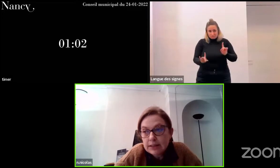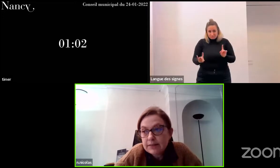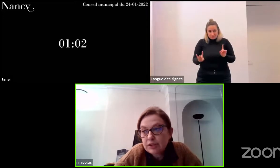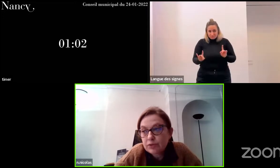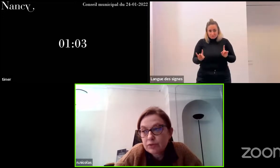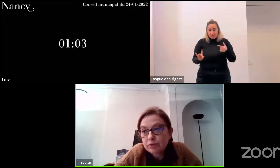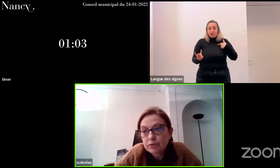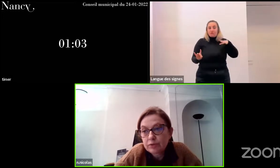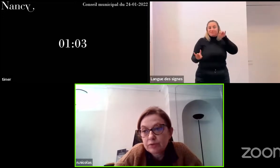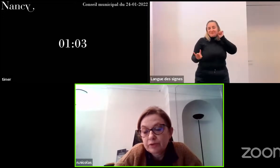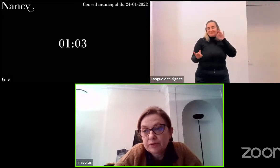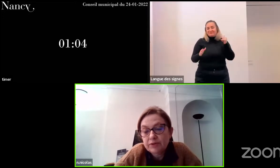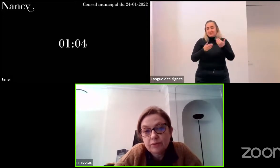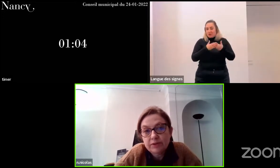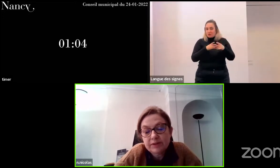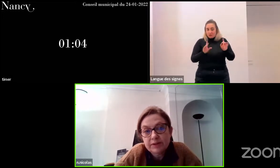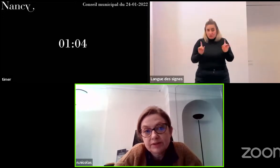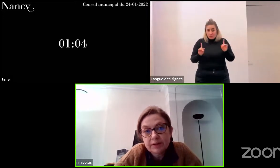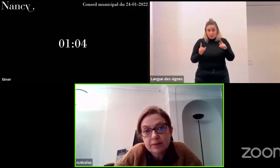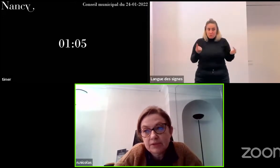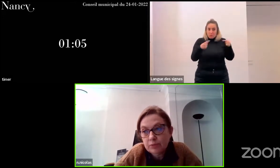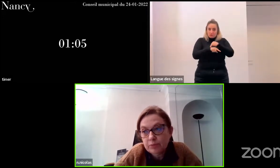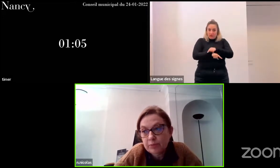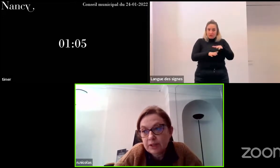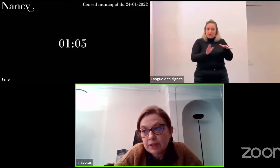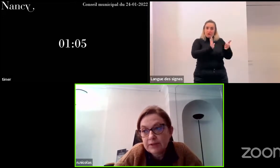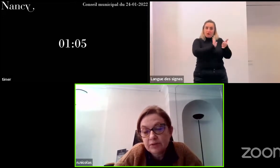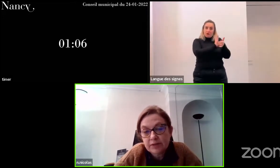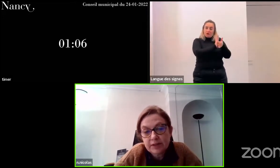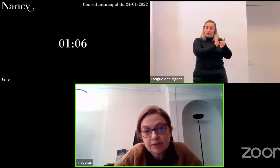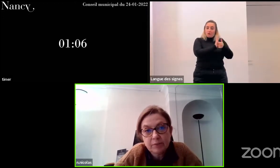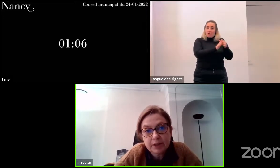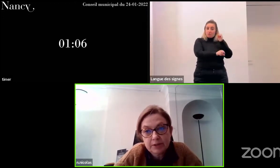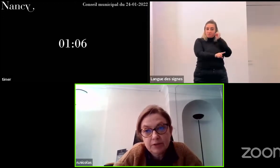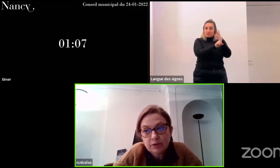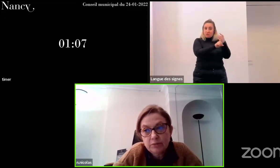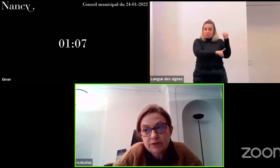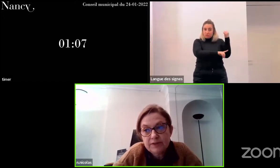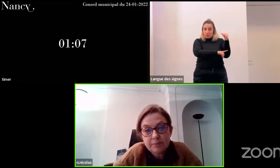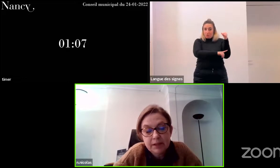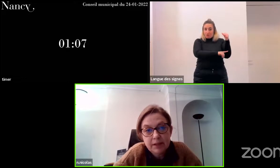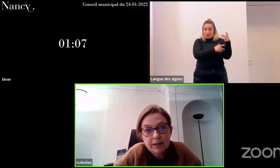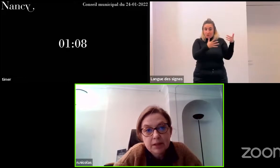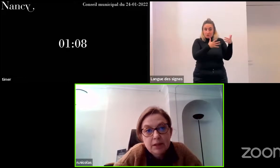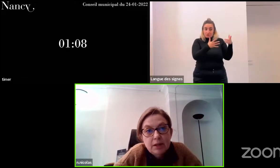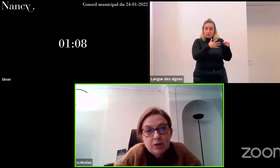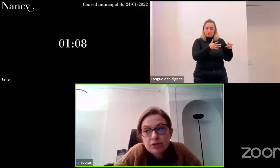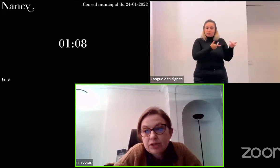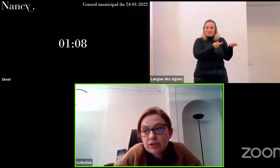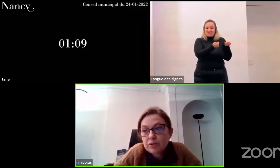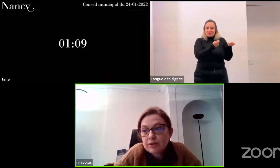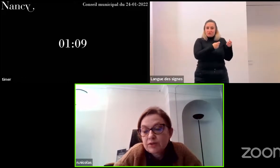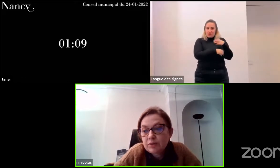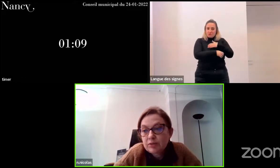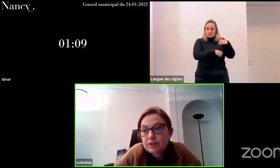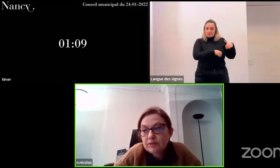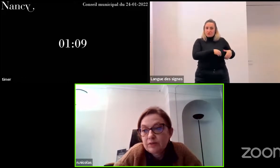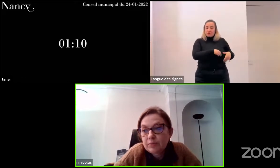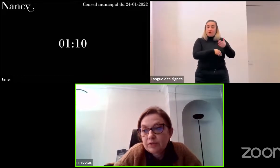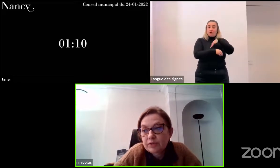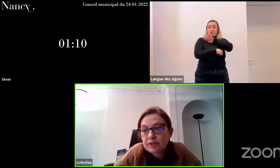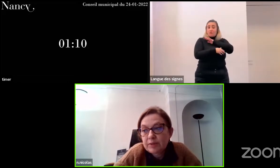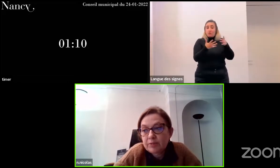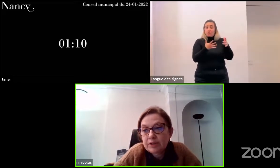contraire, il s'agit aujourd'hui de conforter celui-ci dans sa mission première et essentielle d'opérateur municipal en charge de l'action